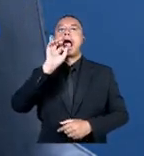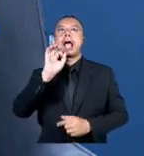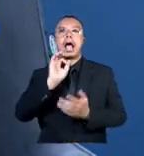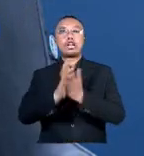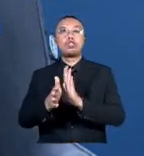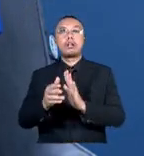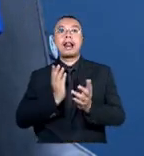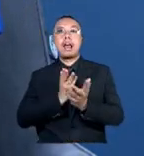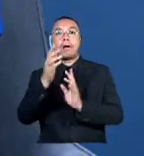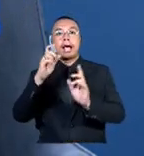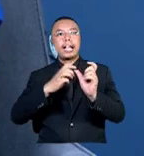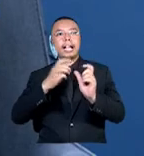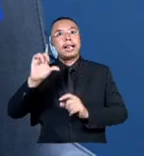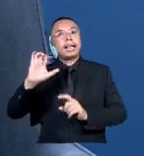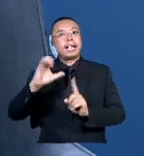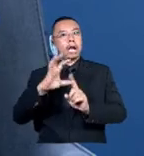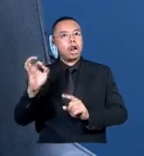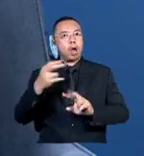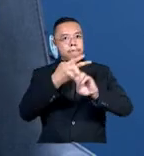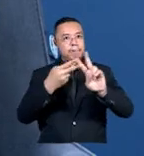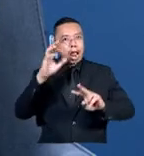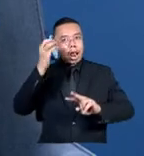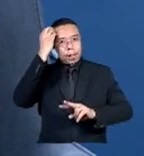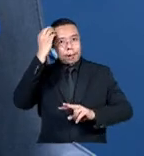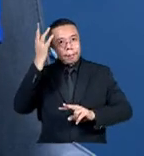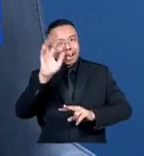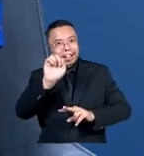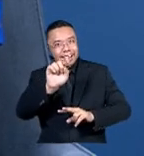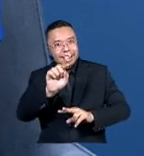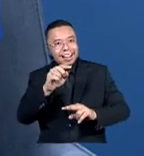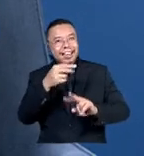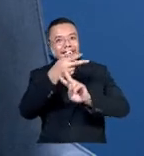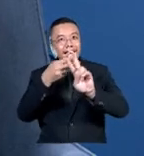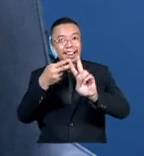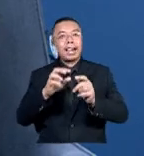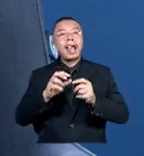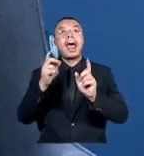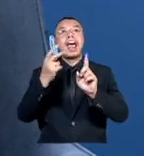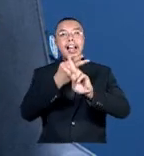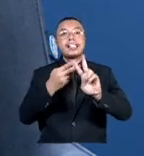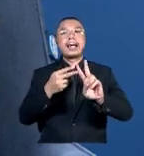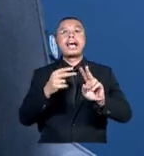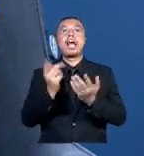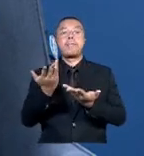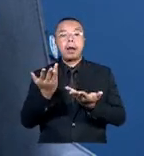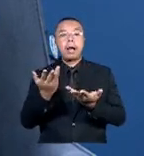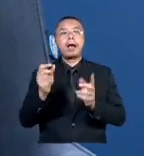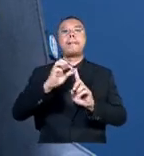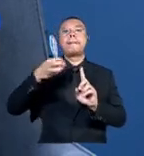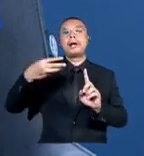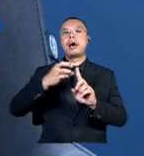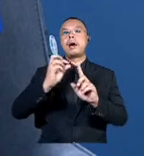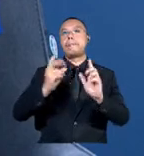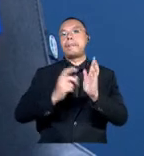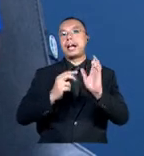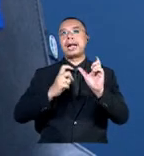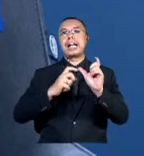melalui aplikasi Slido dengan hashtag, jangan lupa dan jangan sampai salah, hashtagnya yang akan dibagikan hari ini adalah hashtag